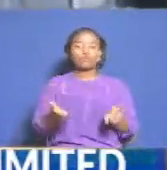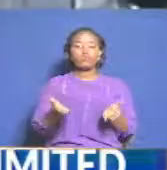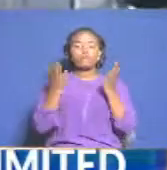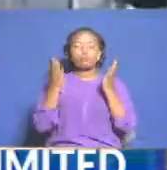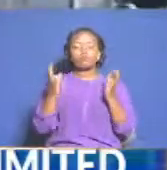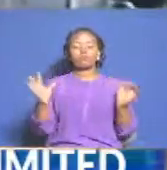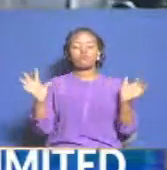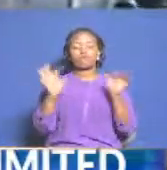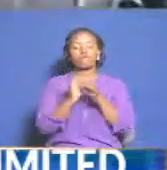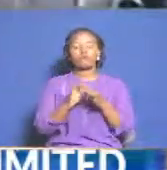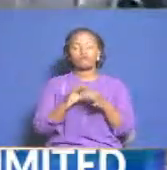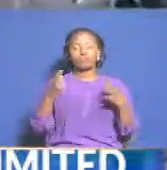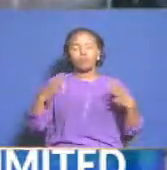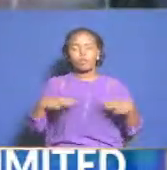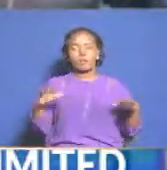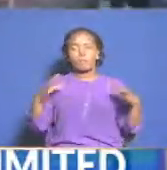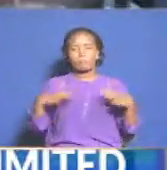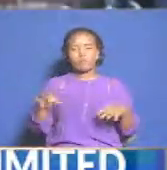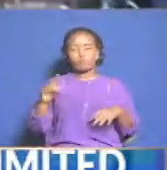wananchi wetu,